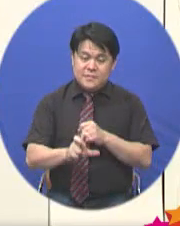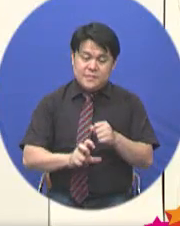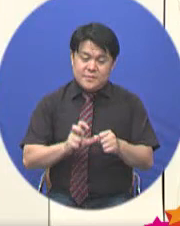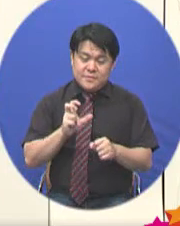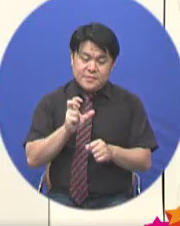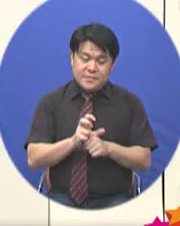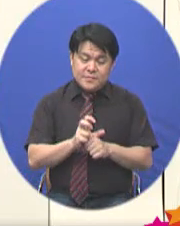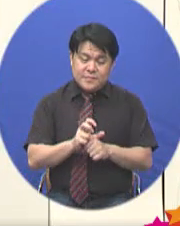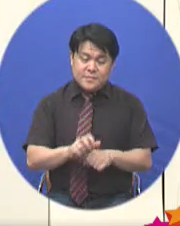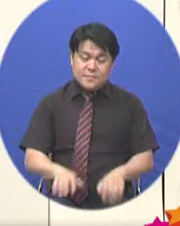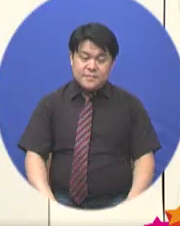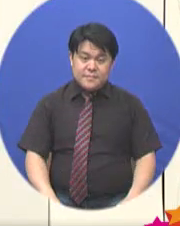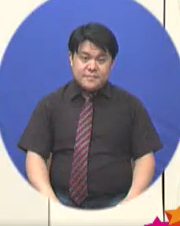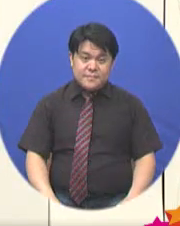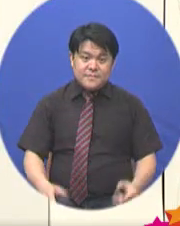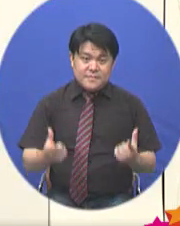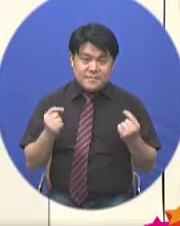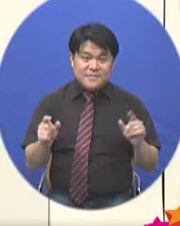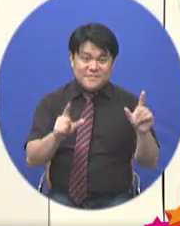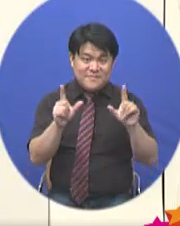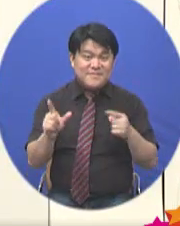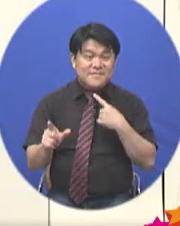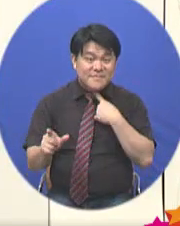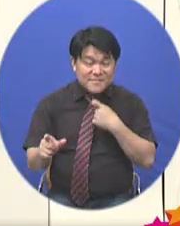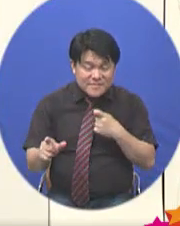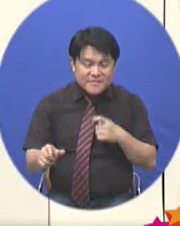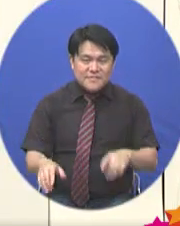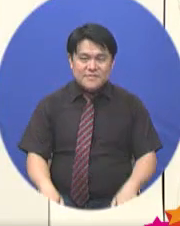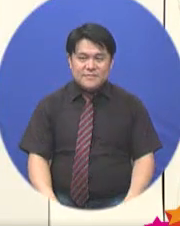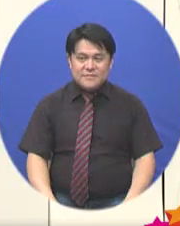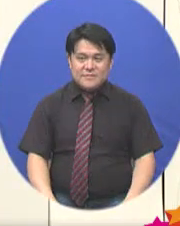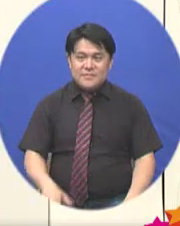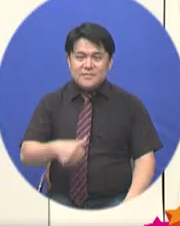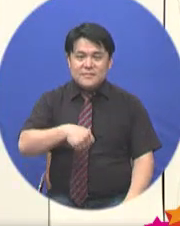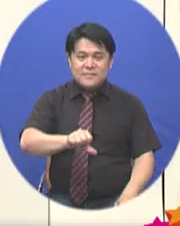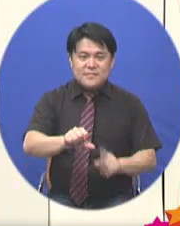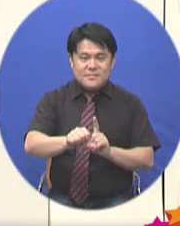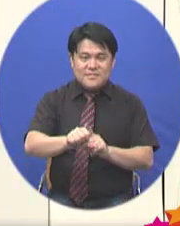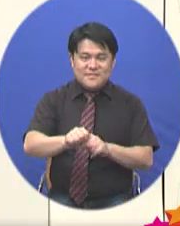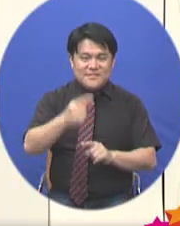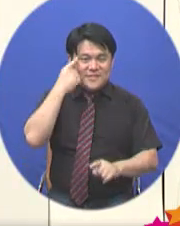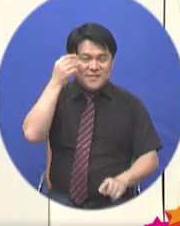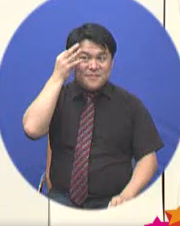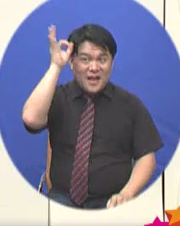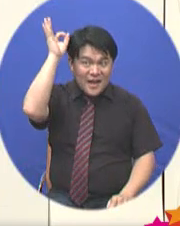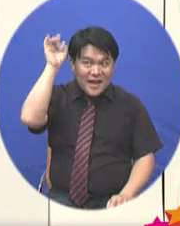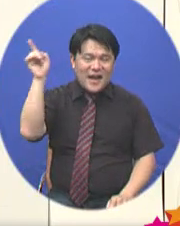25년 같이 지냈는데요. 네. 그 아들이 생각이 나요.